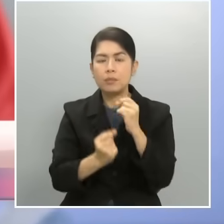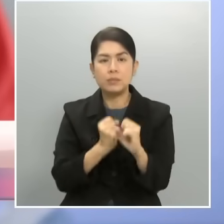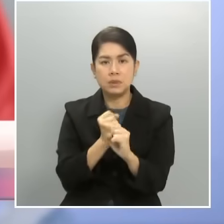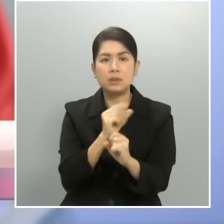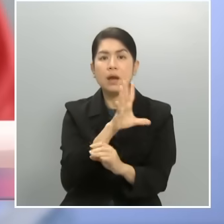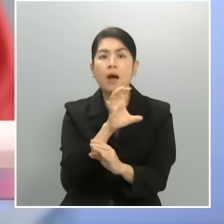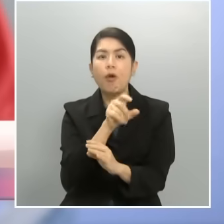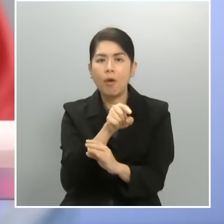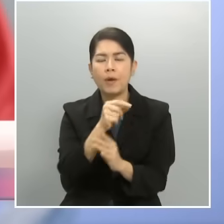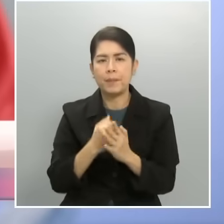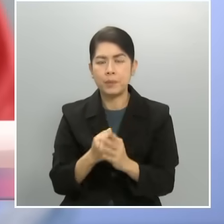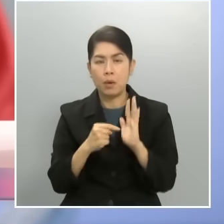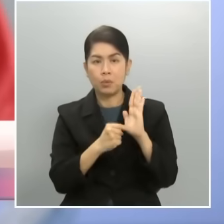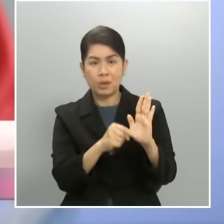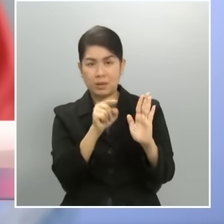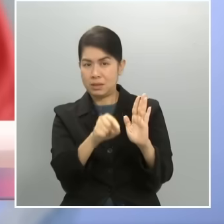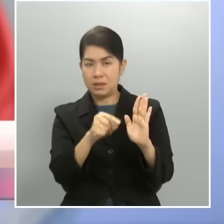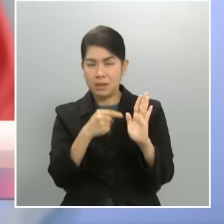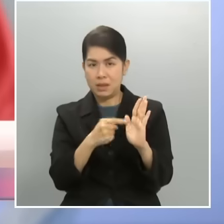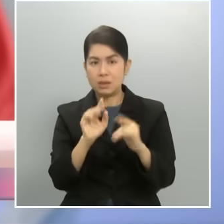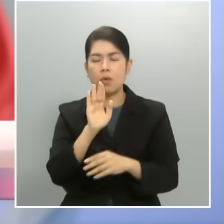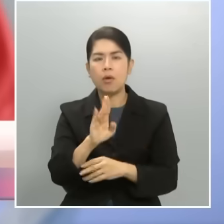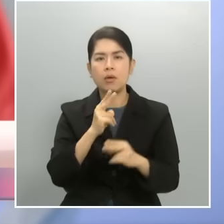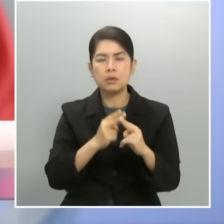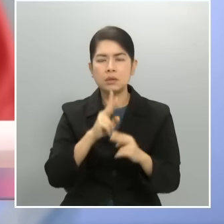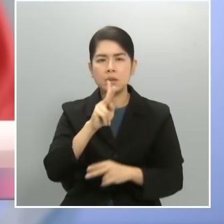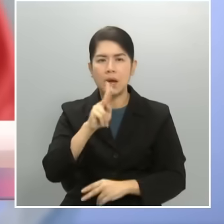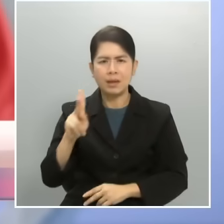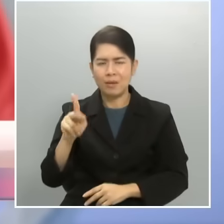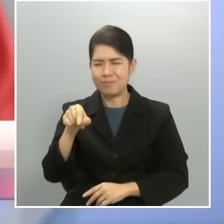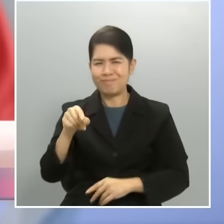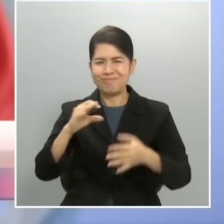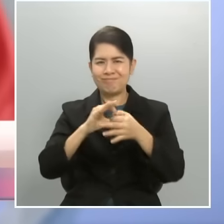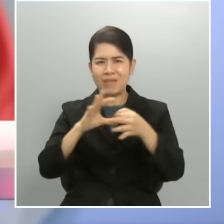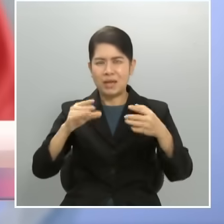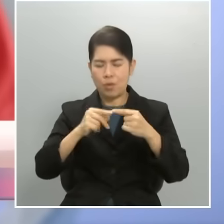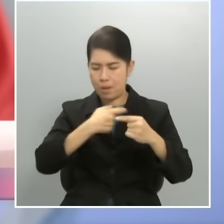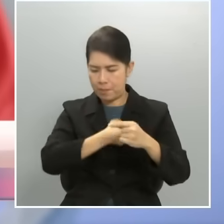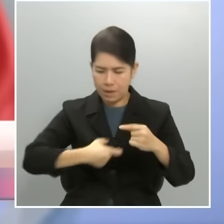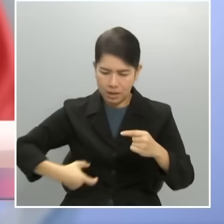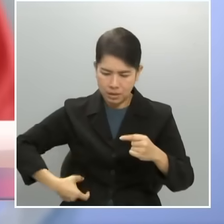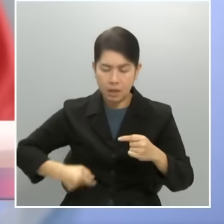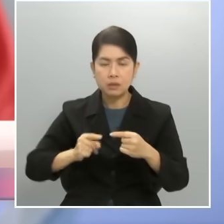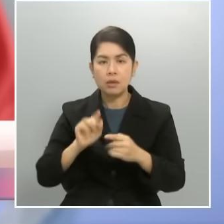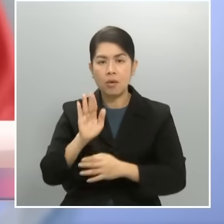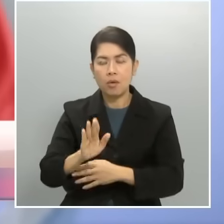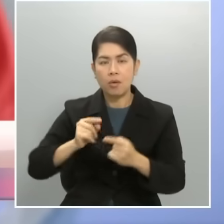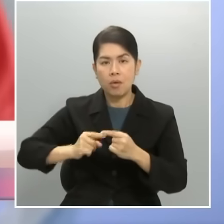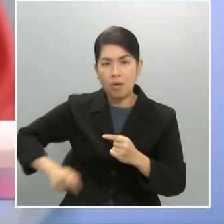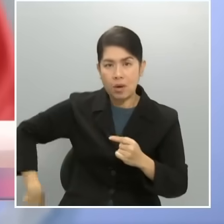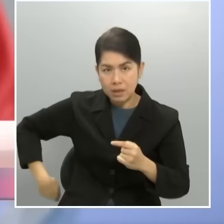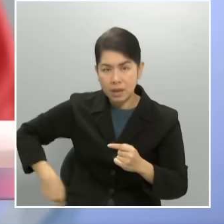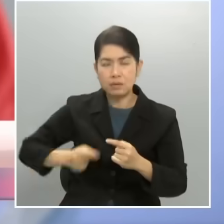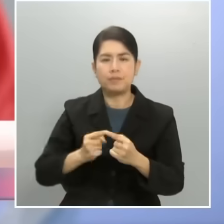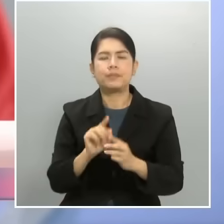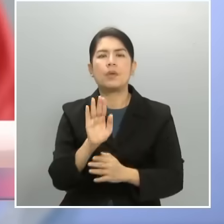ต้นแบบที่เขาบอกว่าเป็นของครูแก้วเนี่ยไม่เกี่ยวข้องกับพระเจ้าชัยมันที่ 7เลยนะครับพวกฤาษีเค้าจะมีผ้าผ้าไอ้